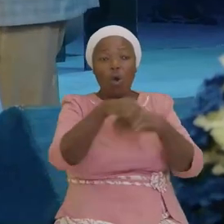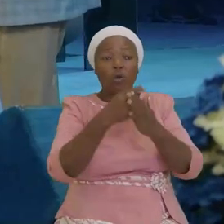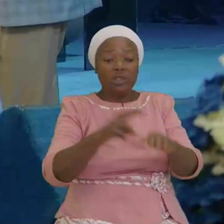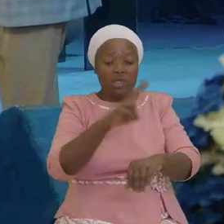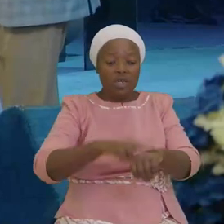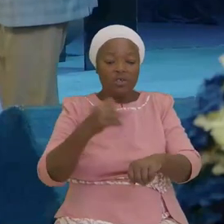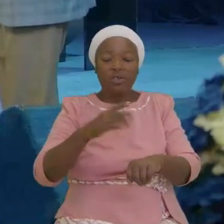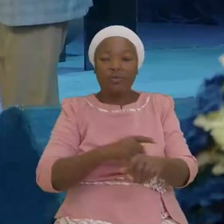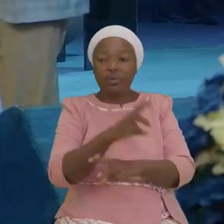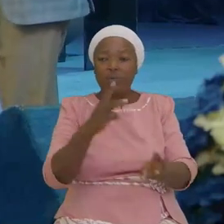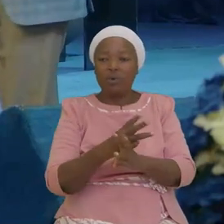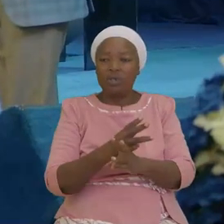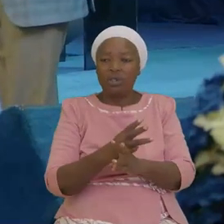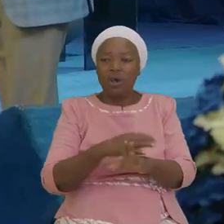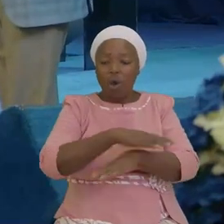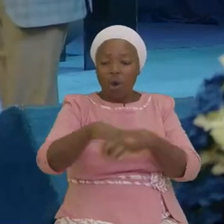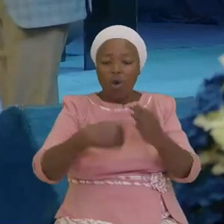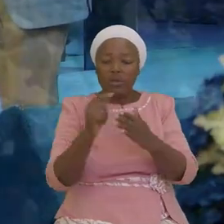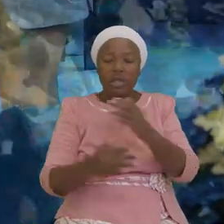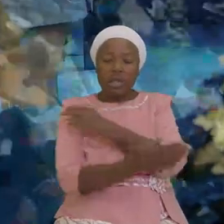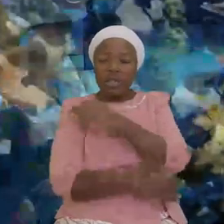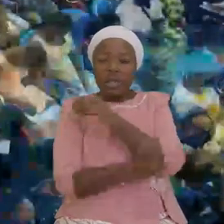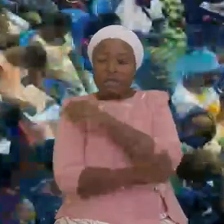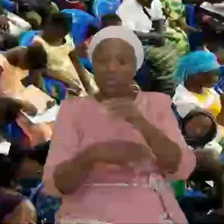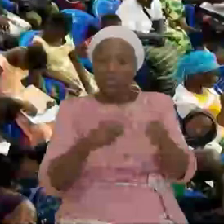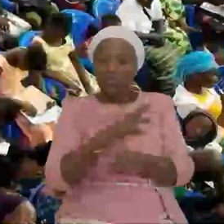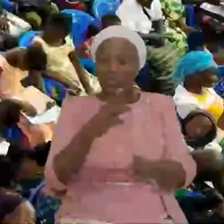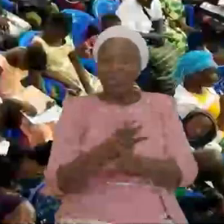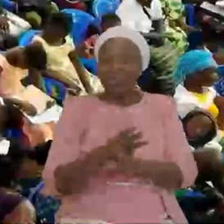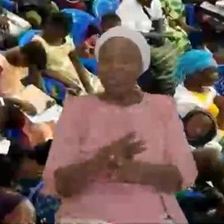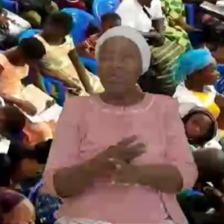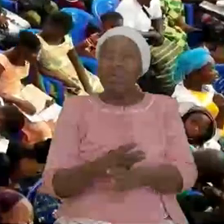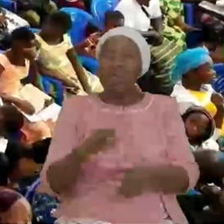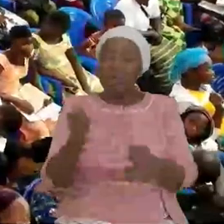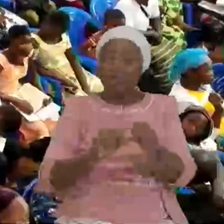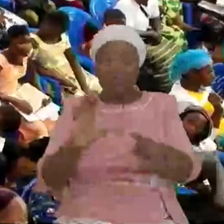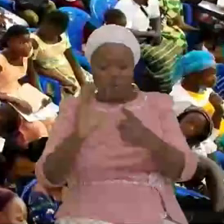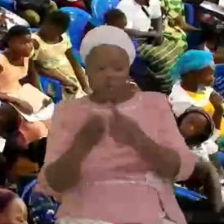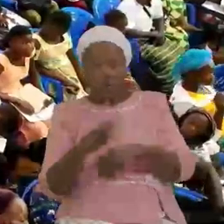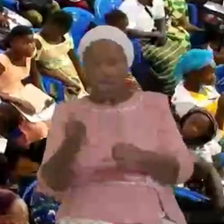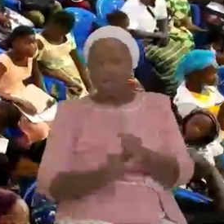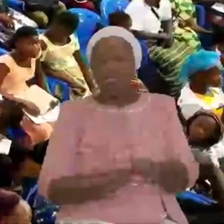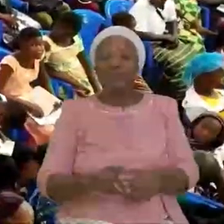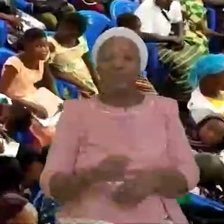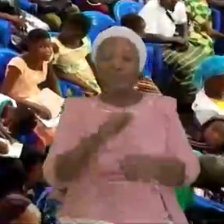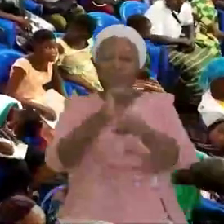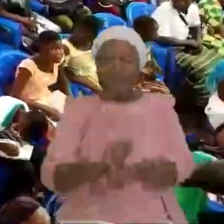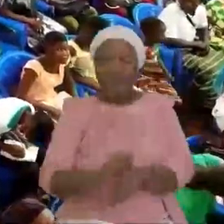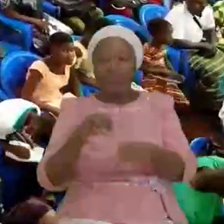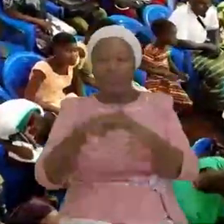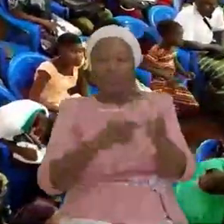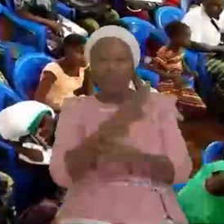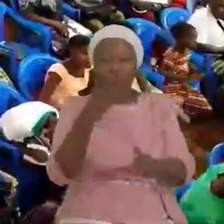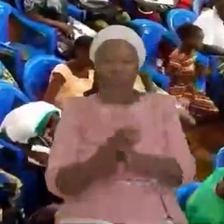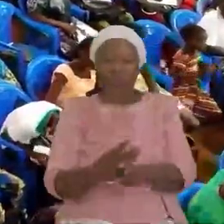aux extrémités de la terre, il a pourvu le salut. Toutes les nations du monde, tous les pays du monde,